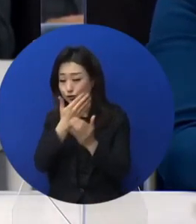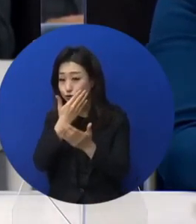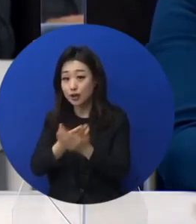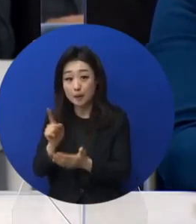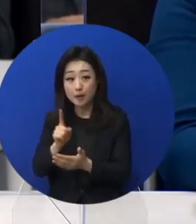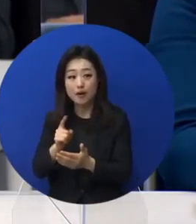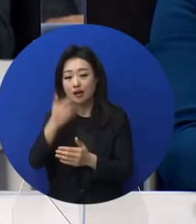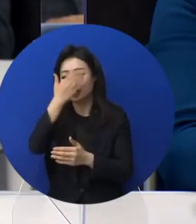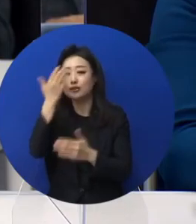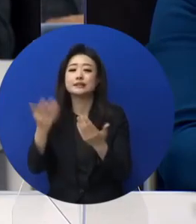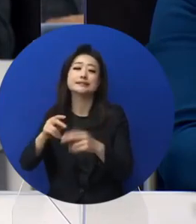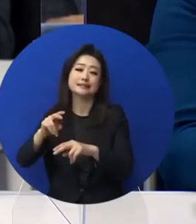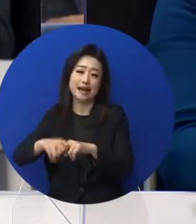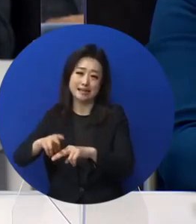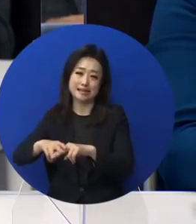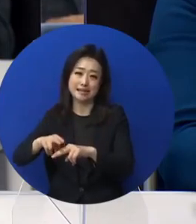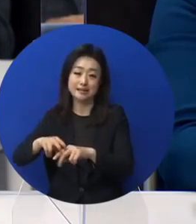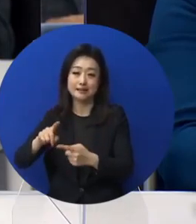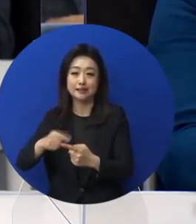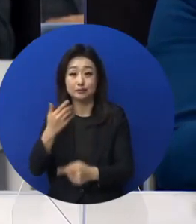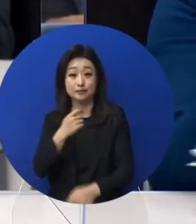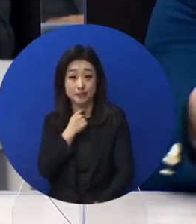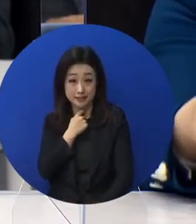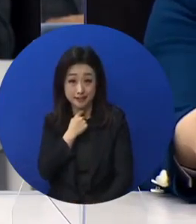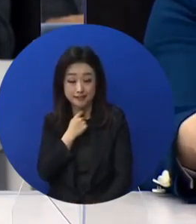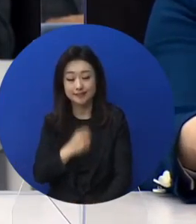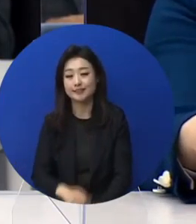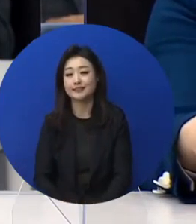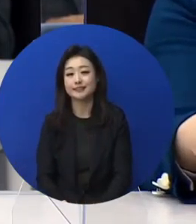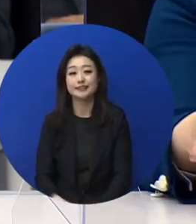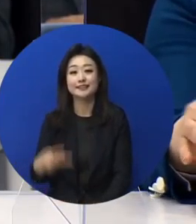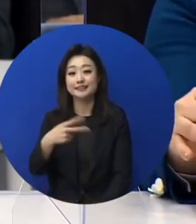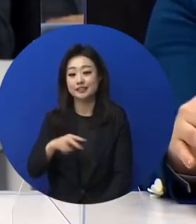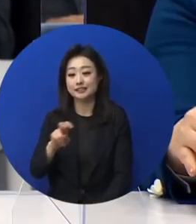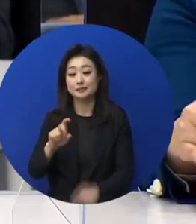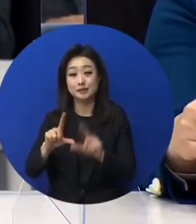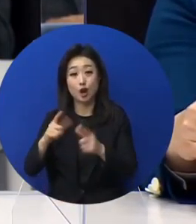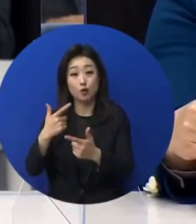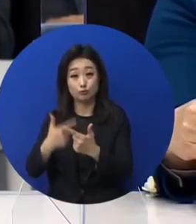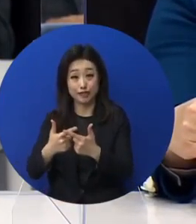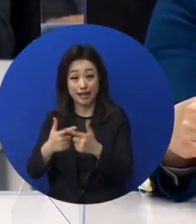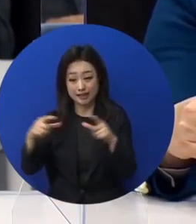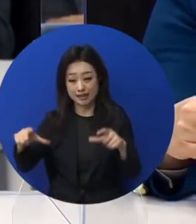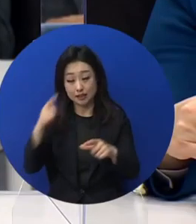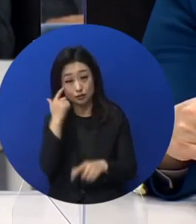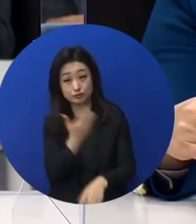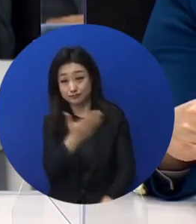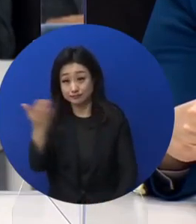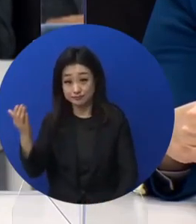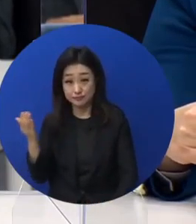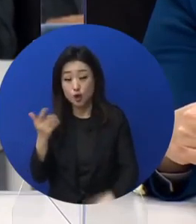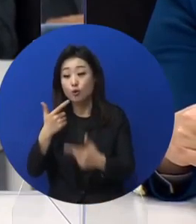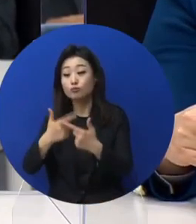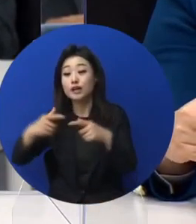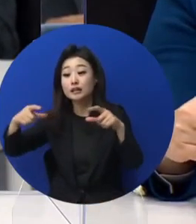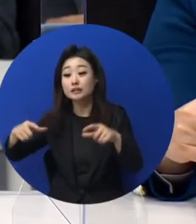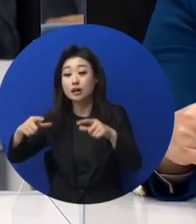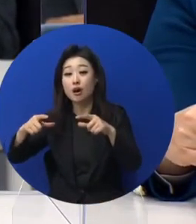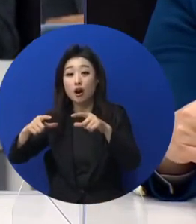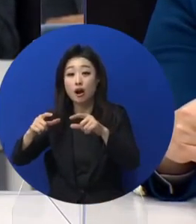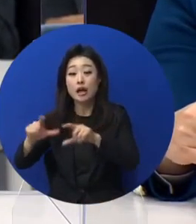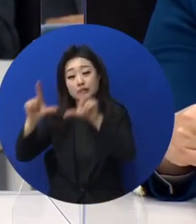현안인 청년 일자리 문제에 대해서 질문을 하려고 합니다. 2020년 부산 사회조사 결과에서는 부산에서 계속